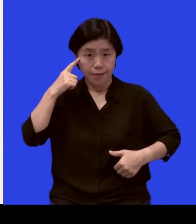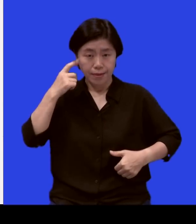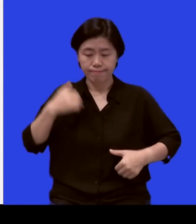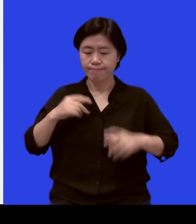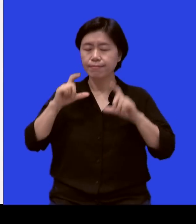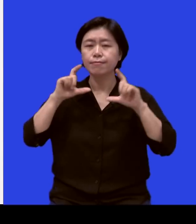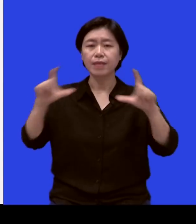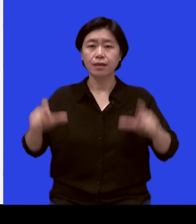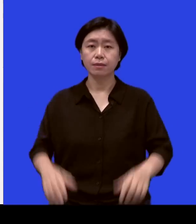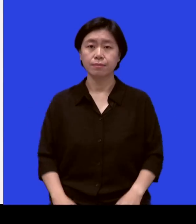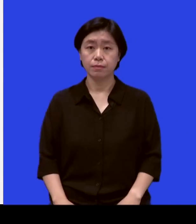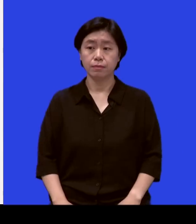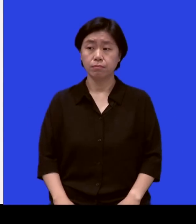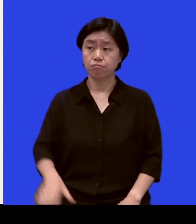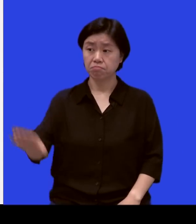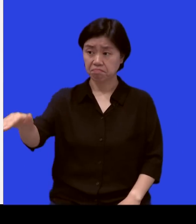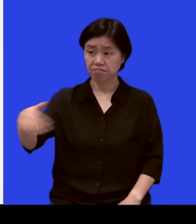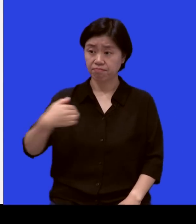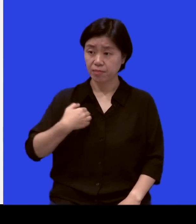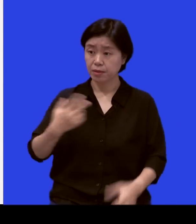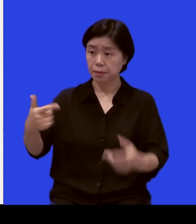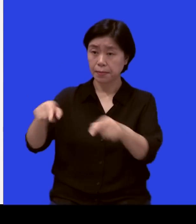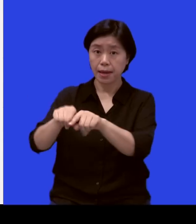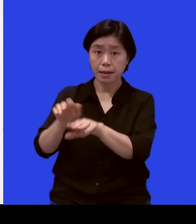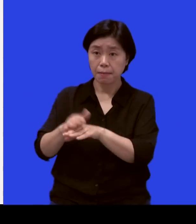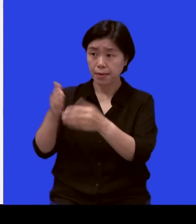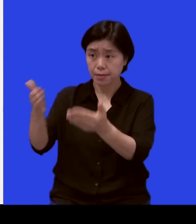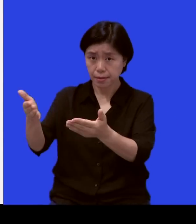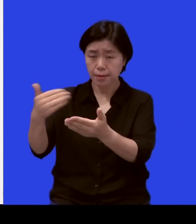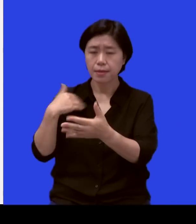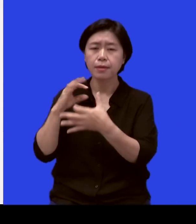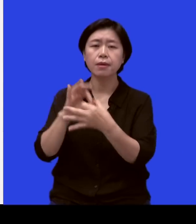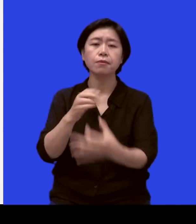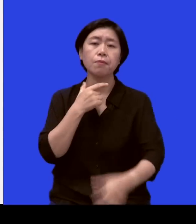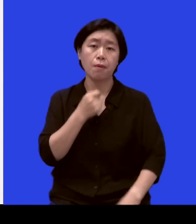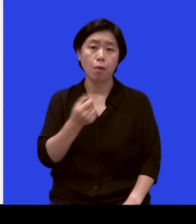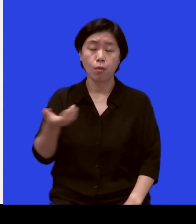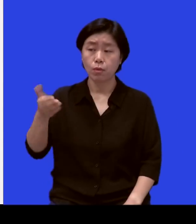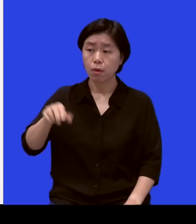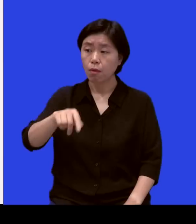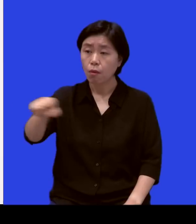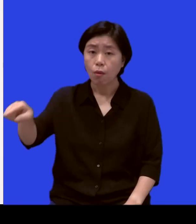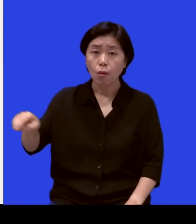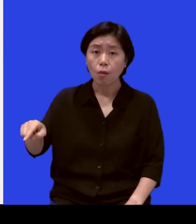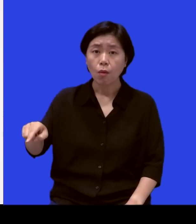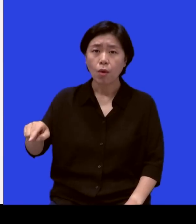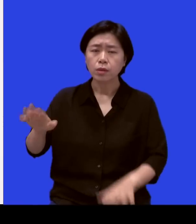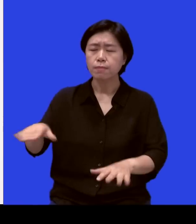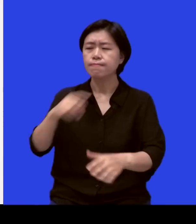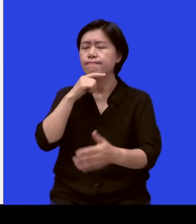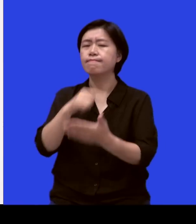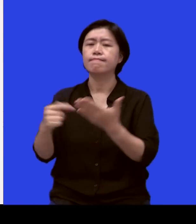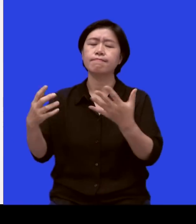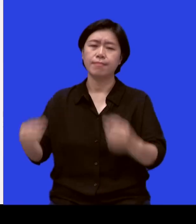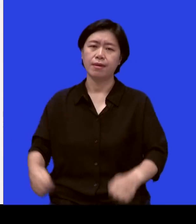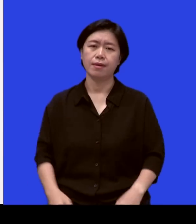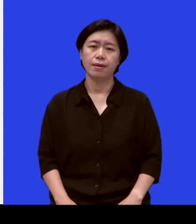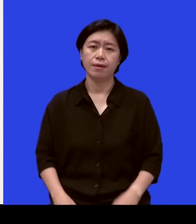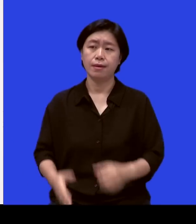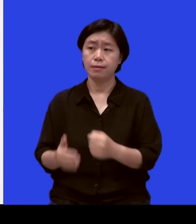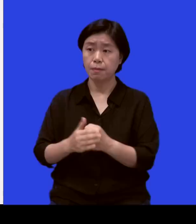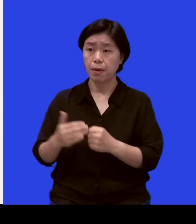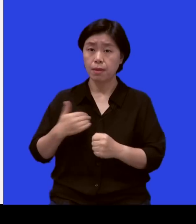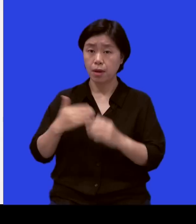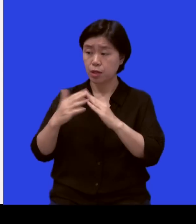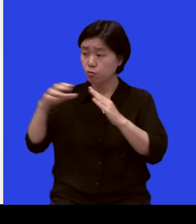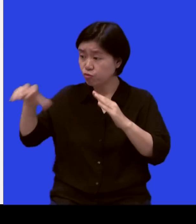했어요. 나는 계속 하고 싶다. 그런데 여러분들이 주변 분들에게 해를 입히면 내가 그분들에 대한 책임 때문에